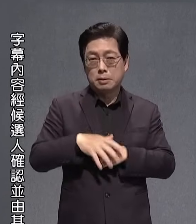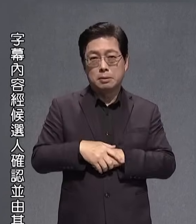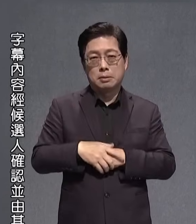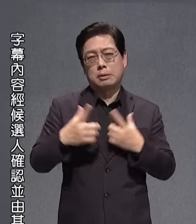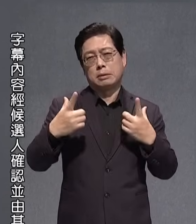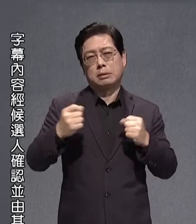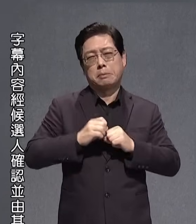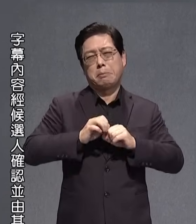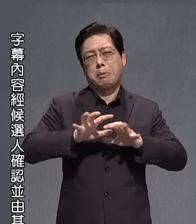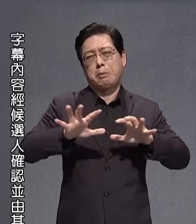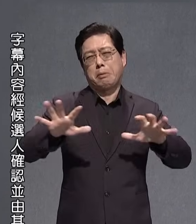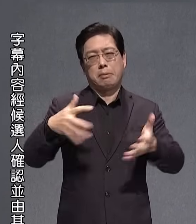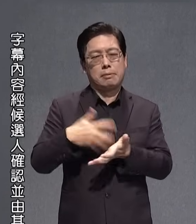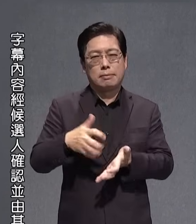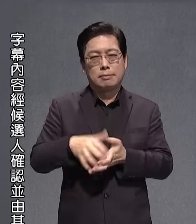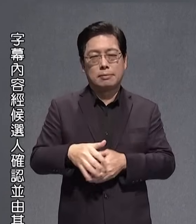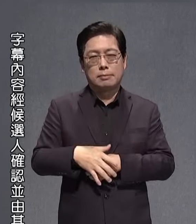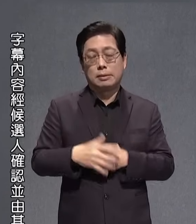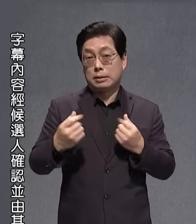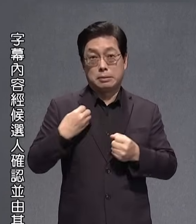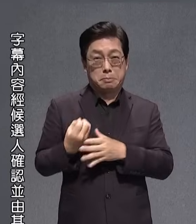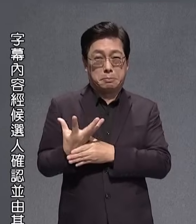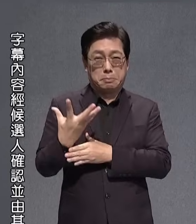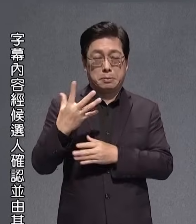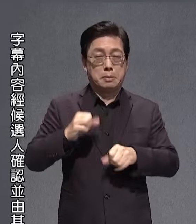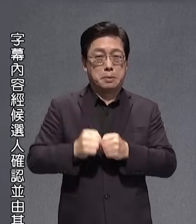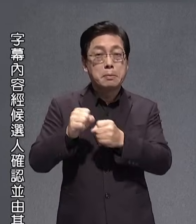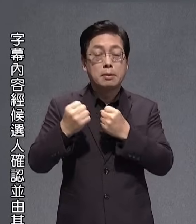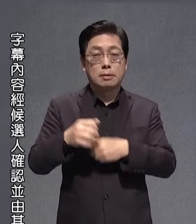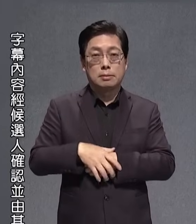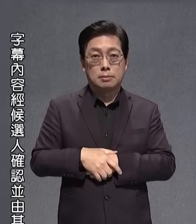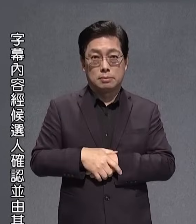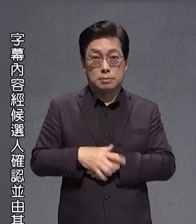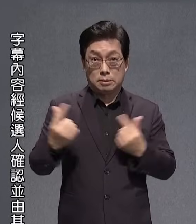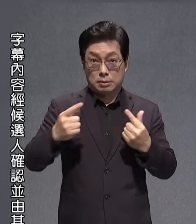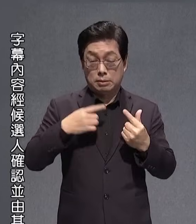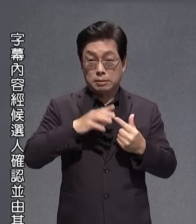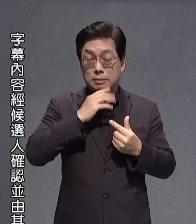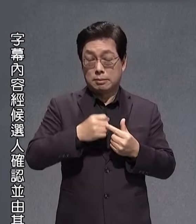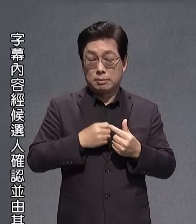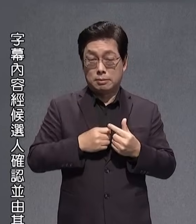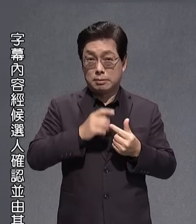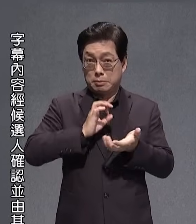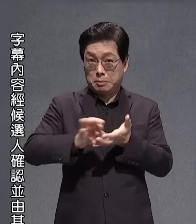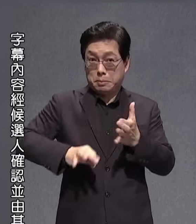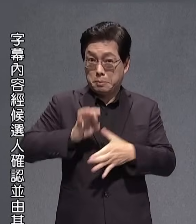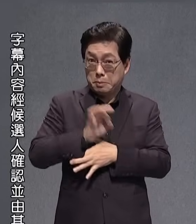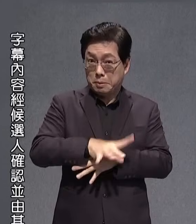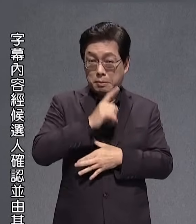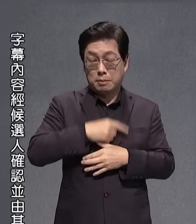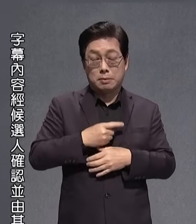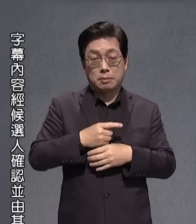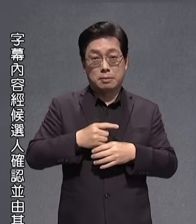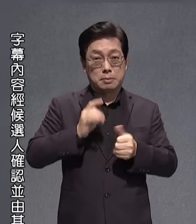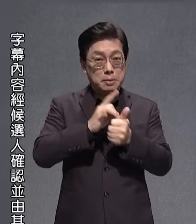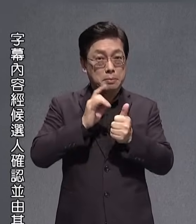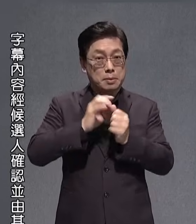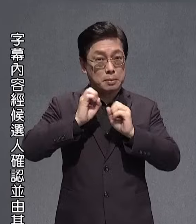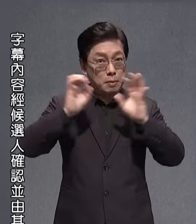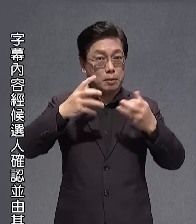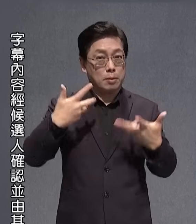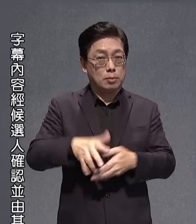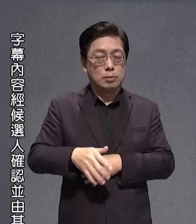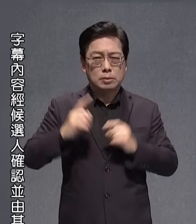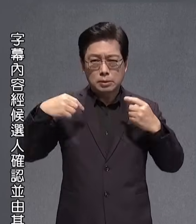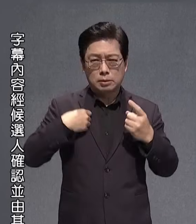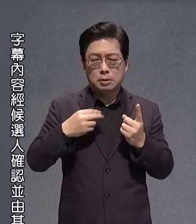通报，哇，都是创新高。尤其投资诈骗的广告特别多。那我们手机啊，常常